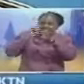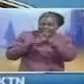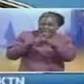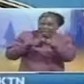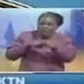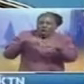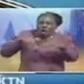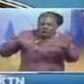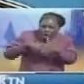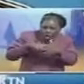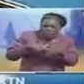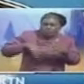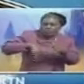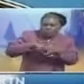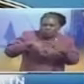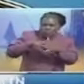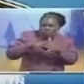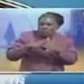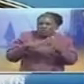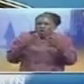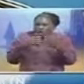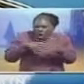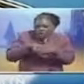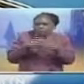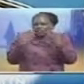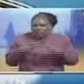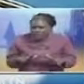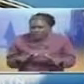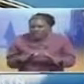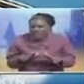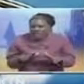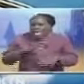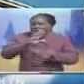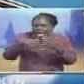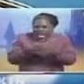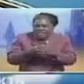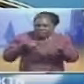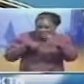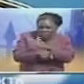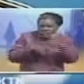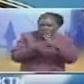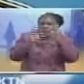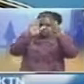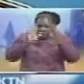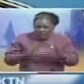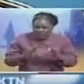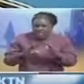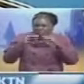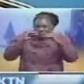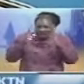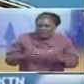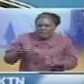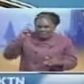kuisha. Kila point ni muhimu kwa kila team, kwa hivyo nafikiria referees wanafaa kuwa macho zaidi